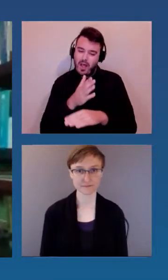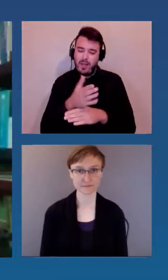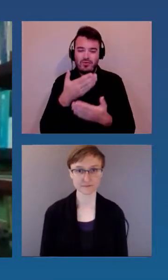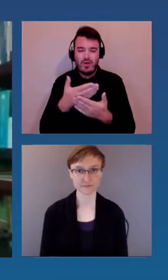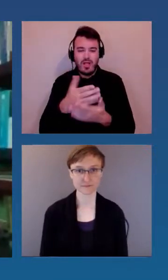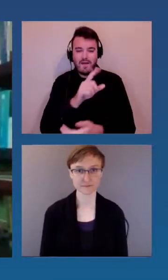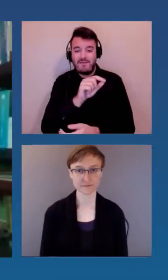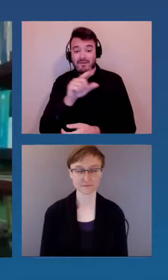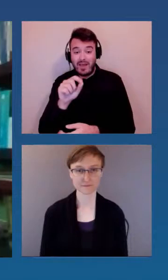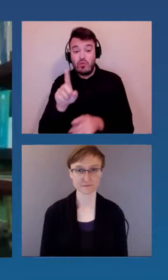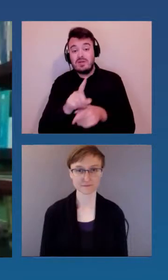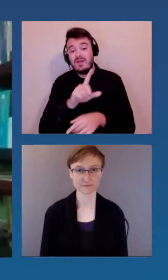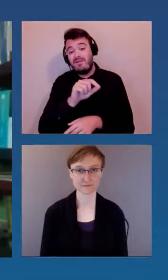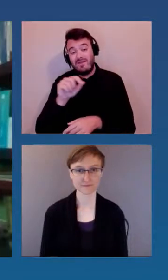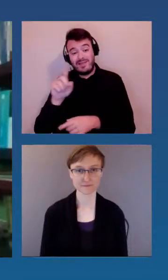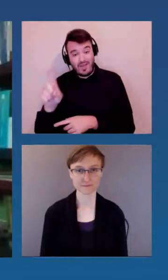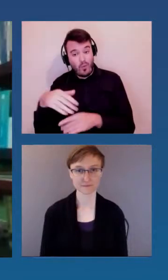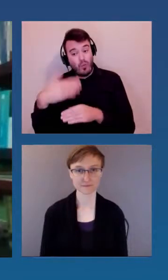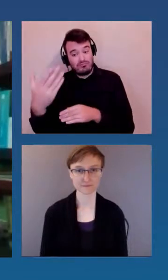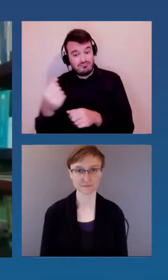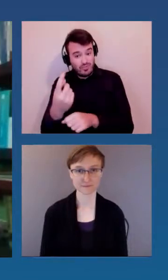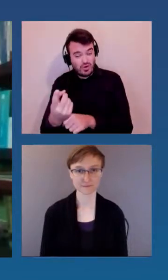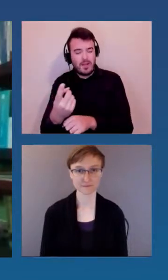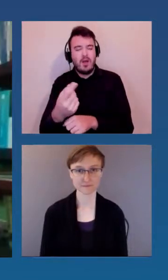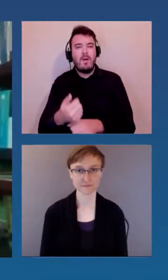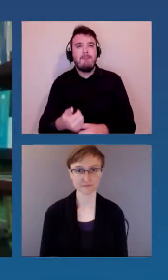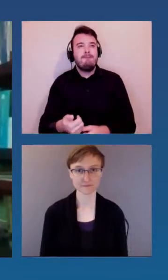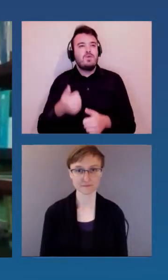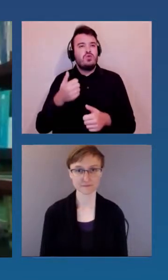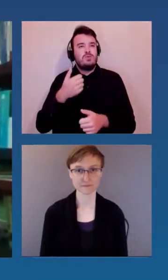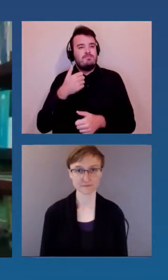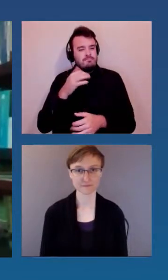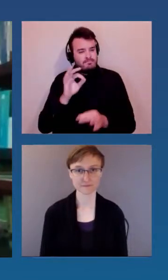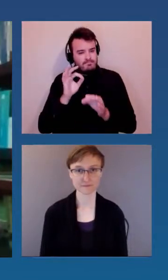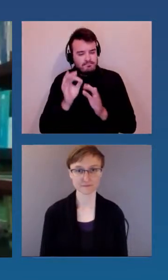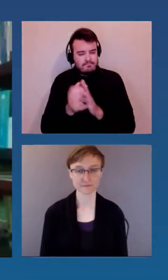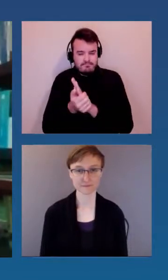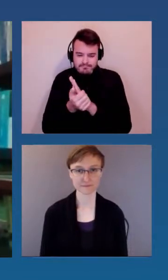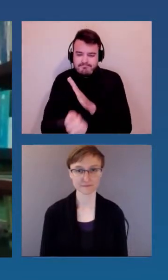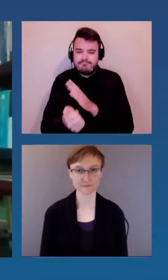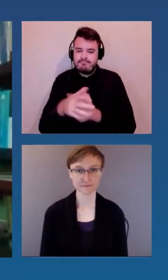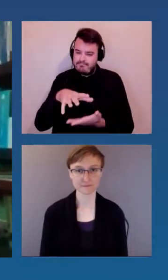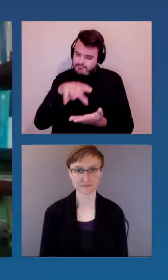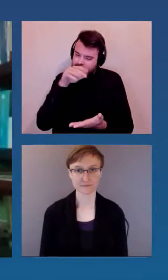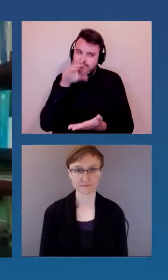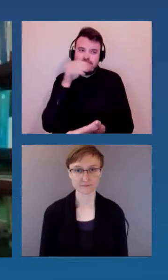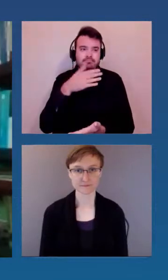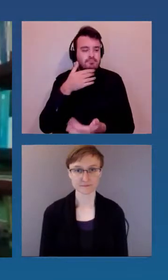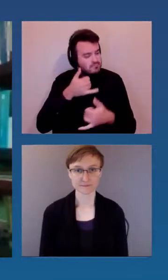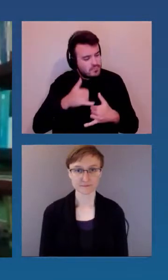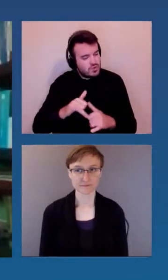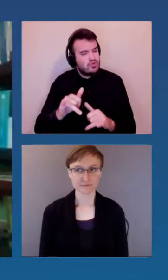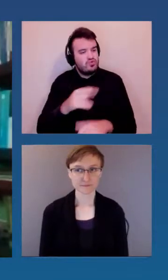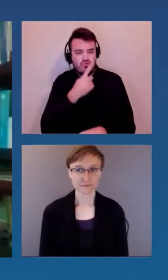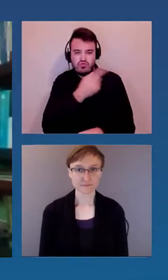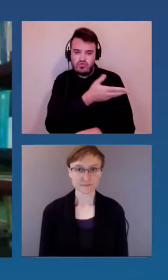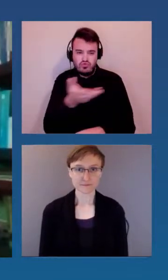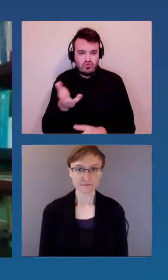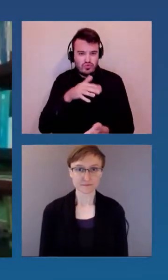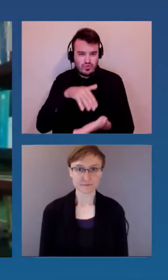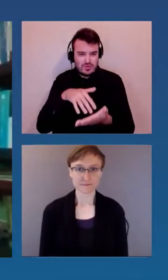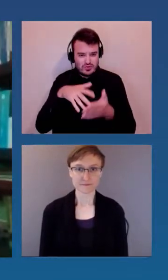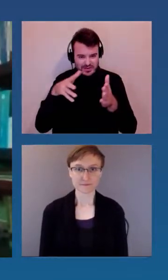Et merci, Dr. Etches, pour nous avoir fourni l'occasion de vous parler régulièrement et d'avoir une rencontre avec vous